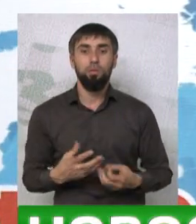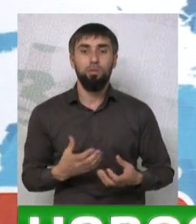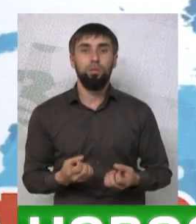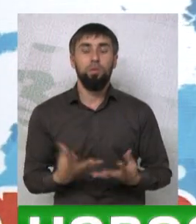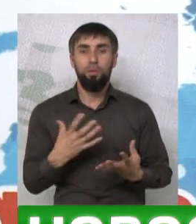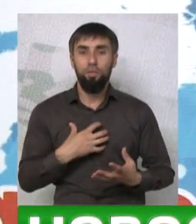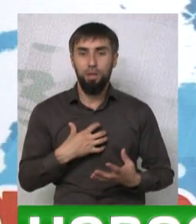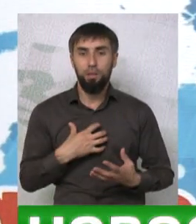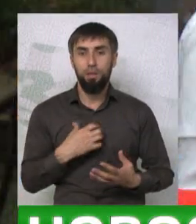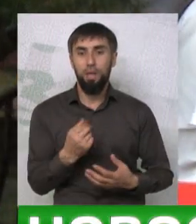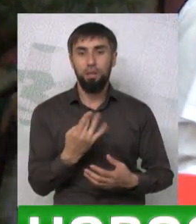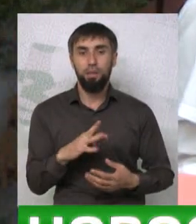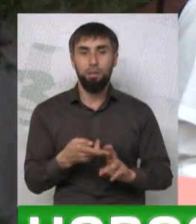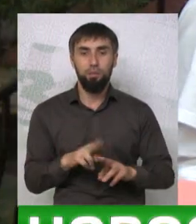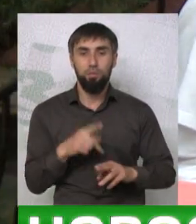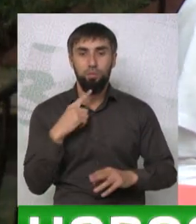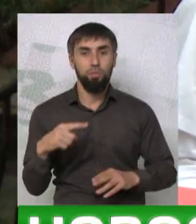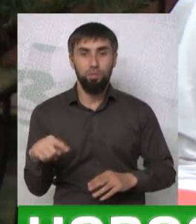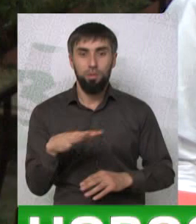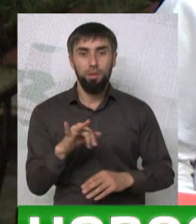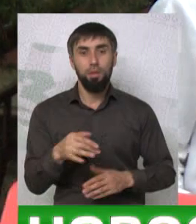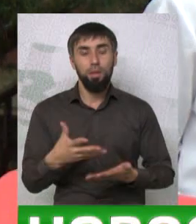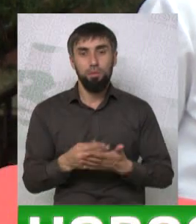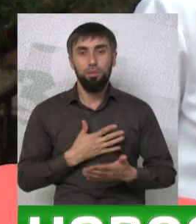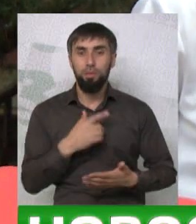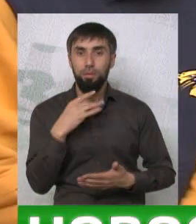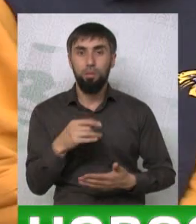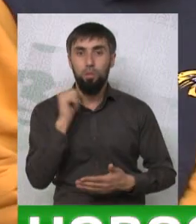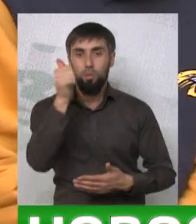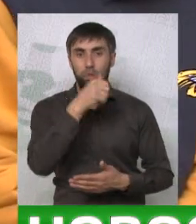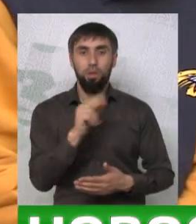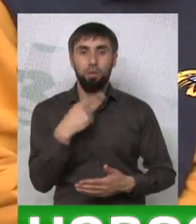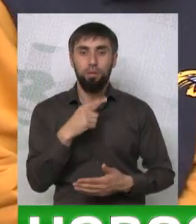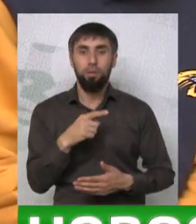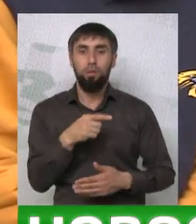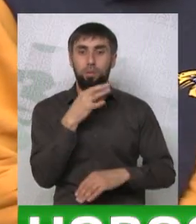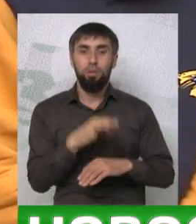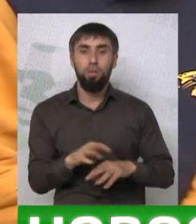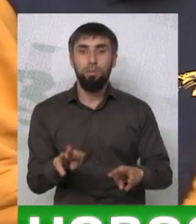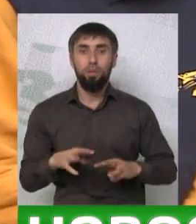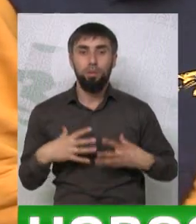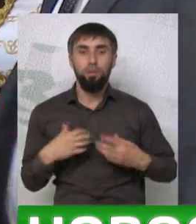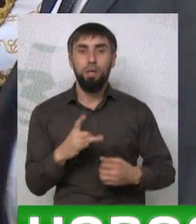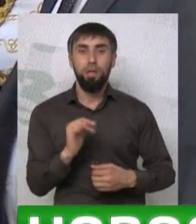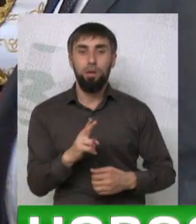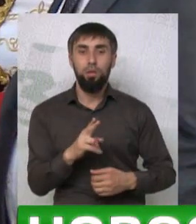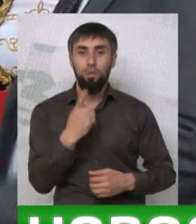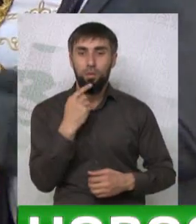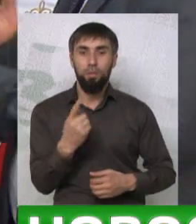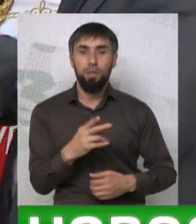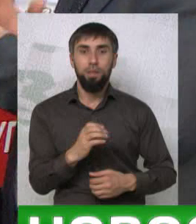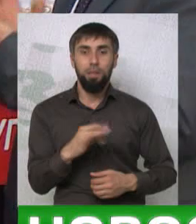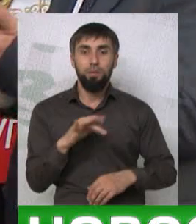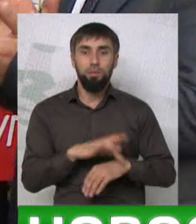акция значима для всей страны. Не менее важна она и для нашего региона. В прошлом году, как отмечают представители Минздрава, рак крови первой стадии